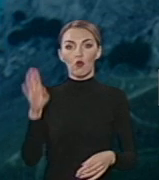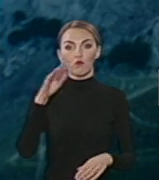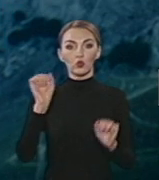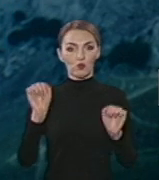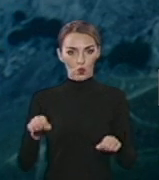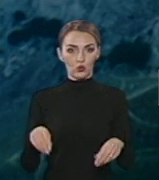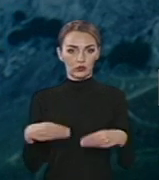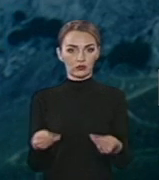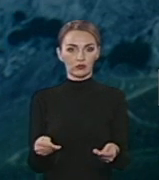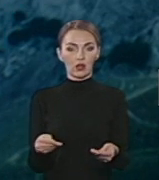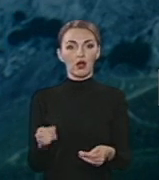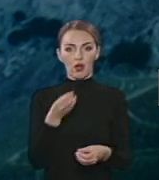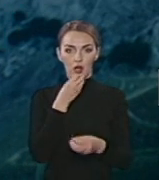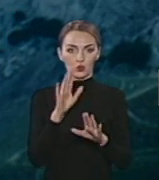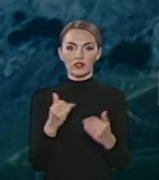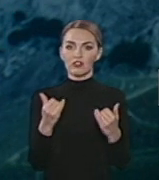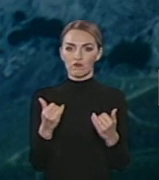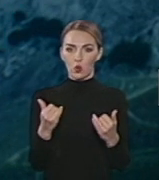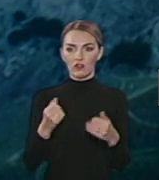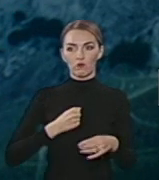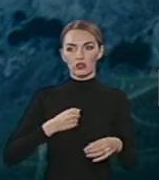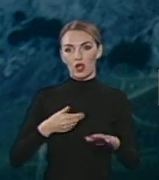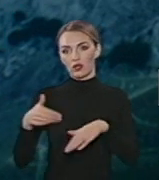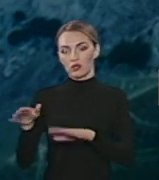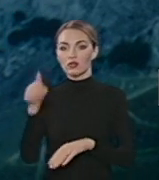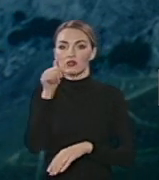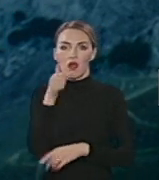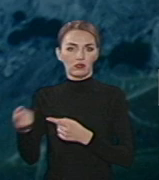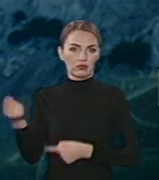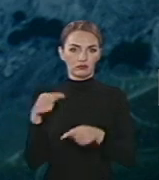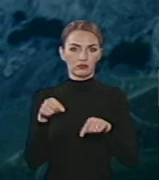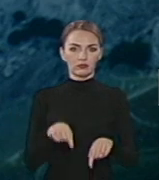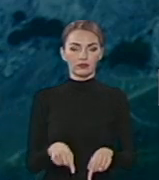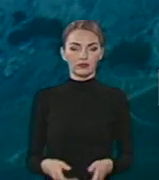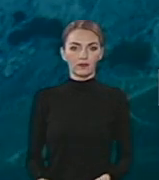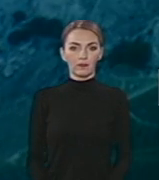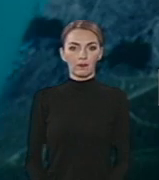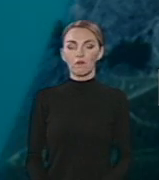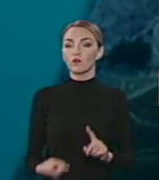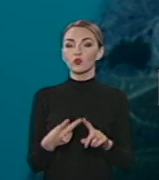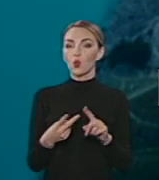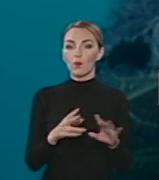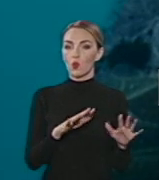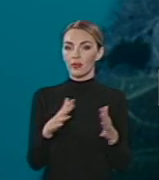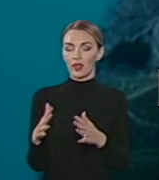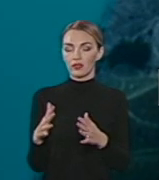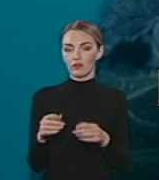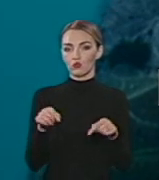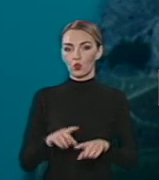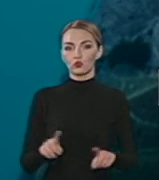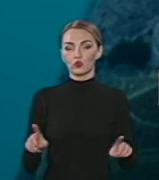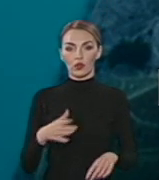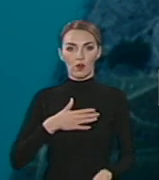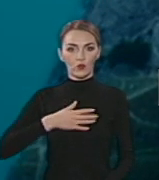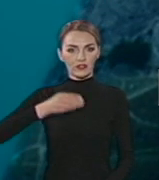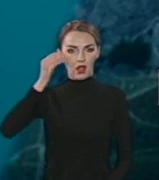могут открыть. Ну, хорошо, сегодня они вывели войска, а завтра они снова заведут. Да, второй существенный момент заключается в том, что, на